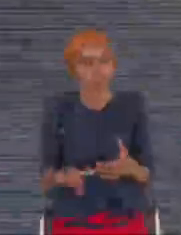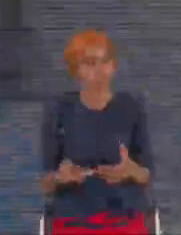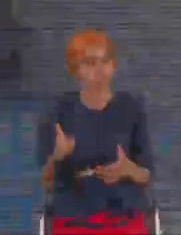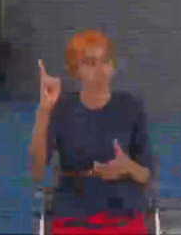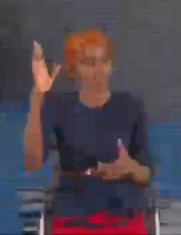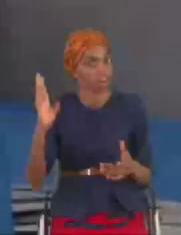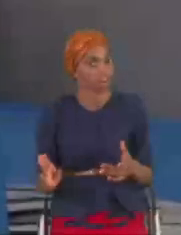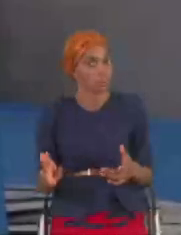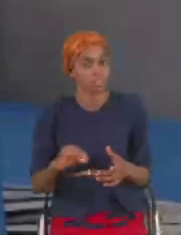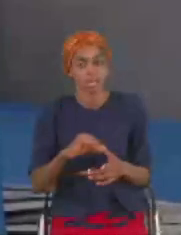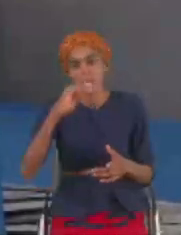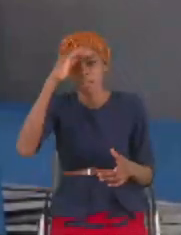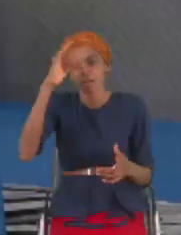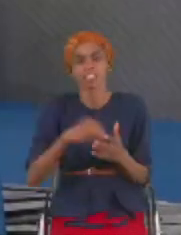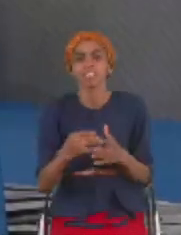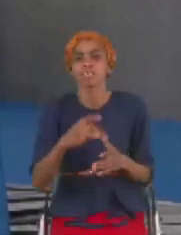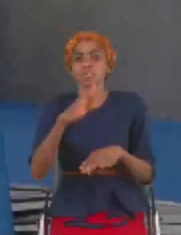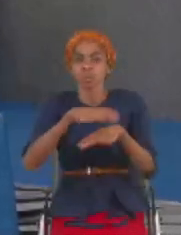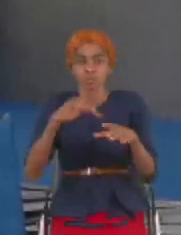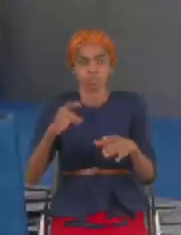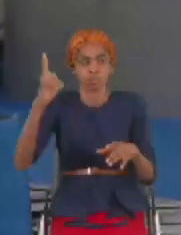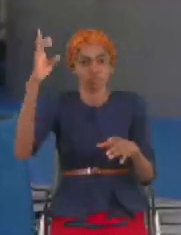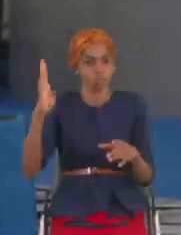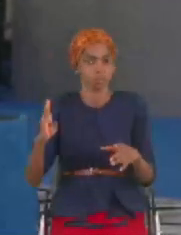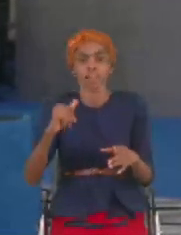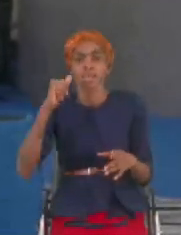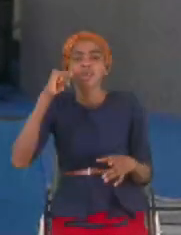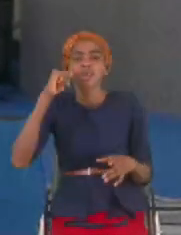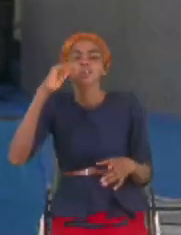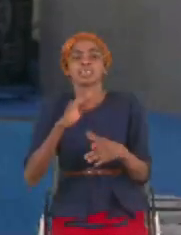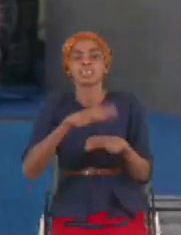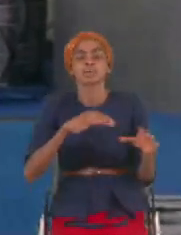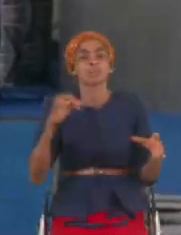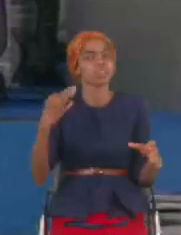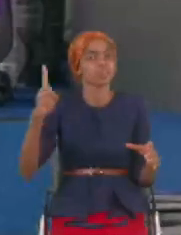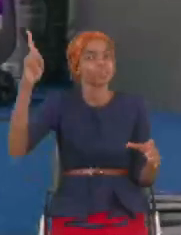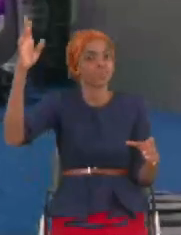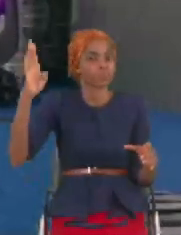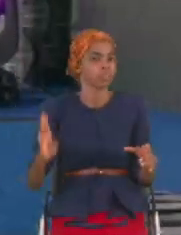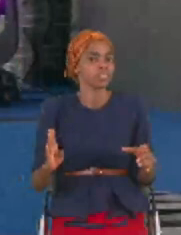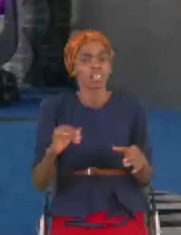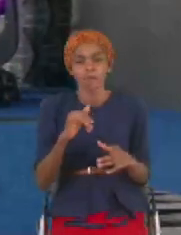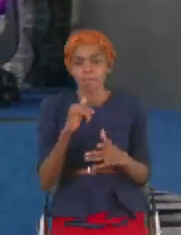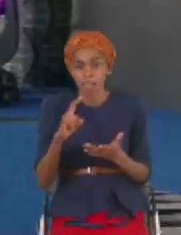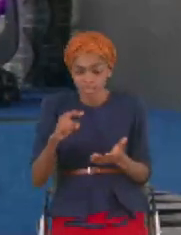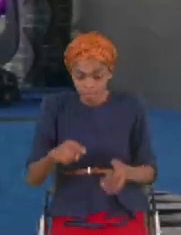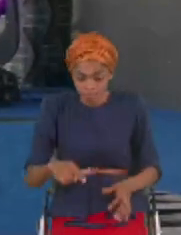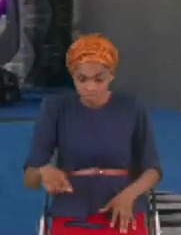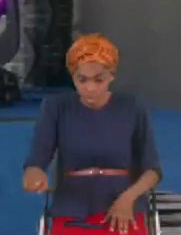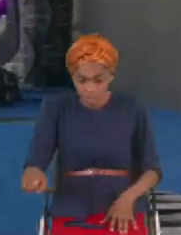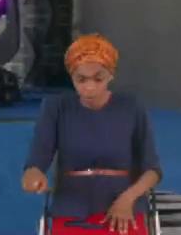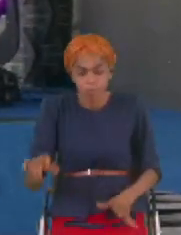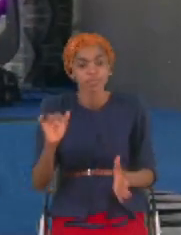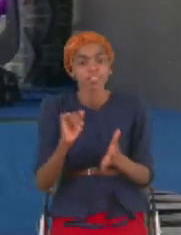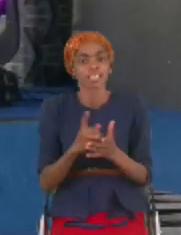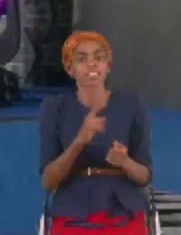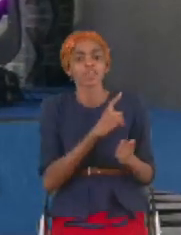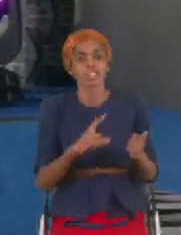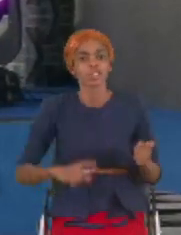alors appelé le dieu une femme a appelé de dieu lam lam la marque